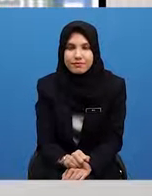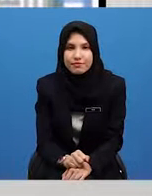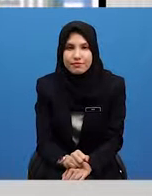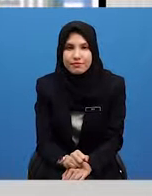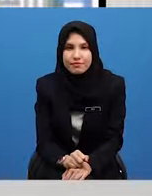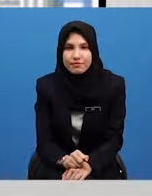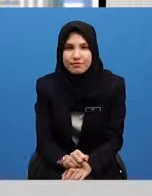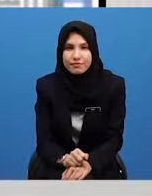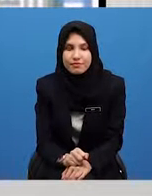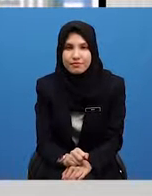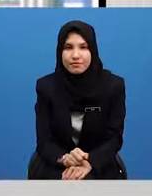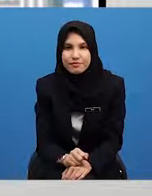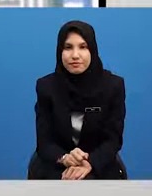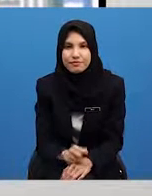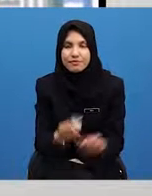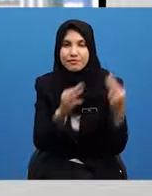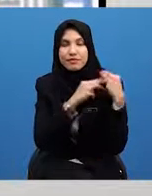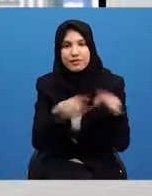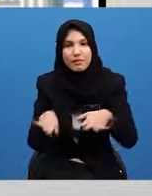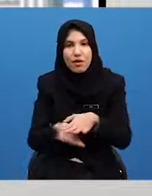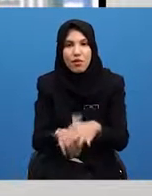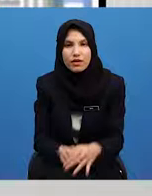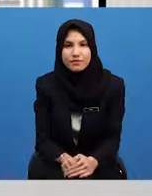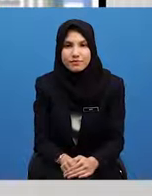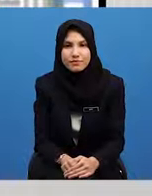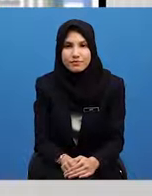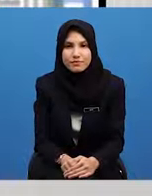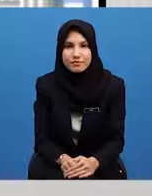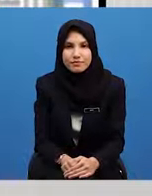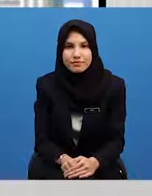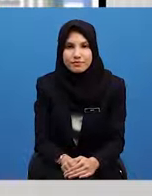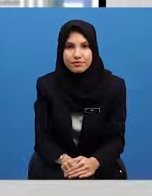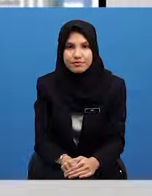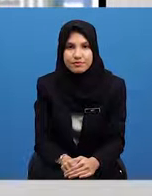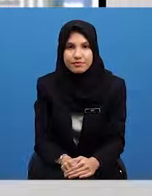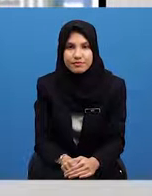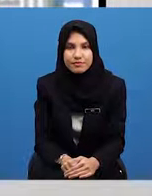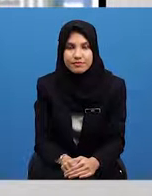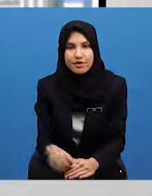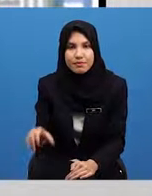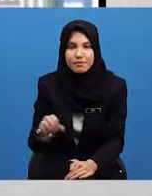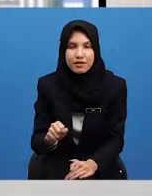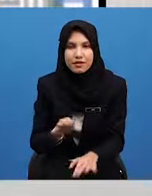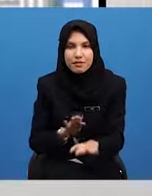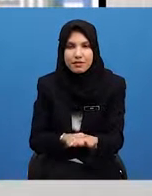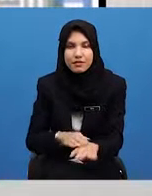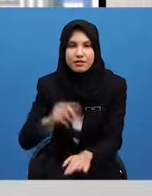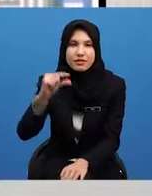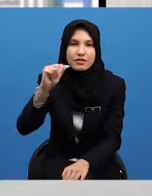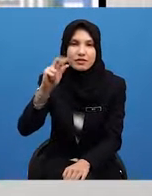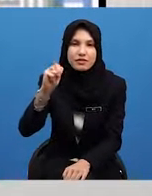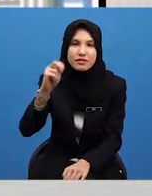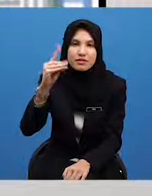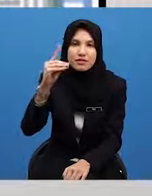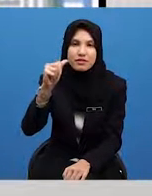beban berada di bawah. Cikgu akan mula pusingkan pemegang pada gandar. Ni, kamu lihat di